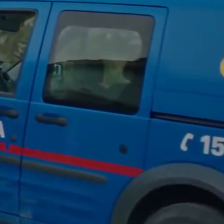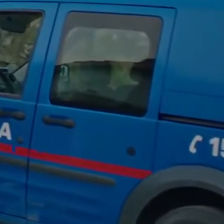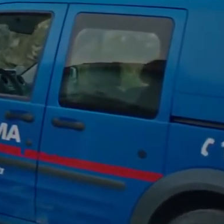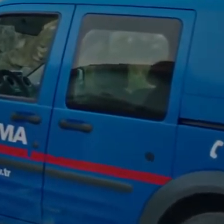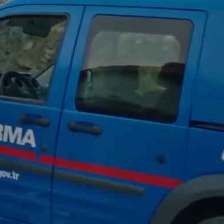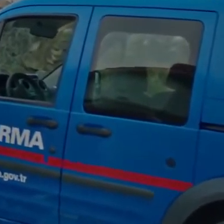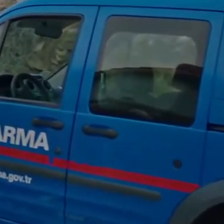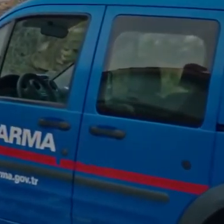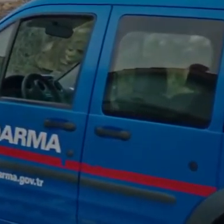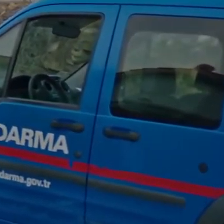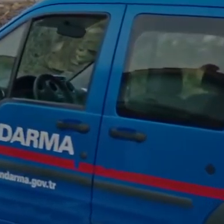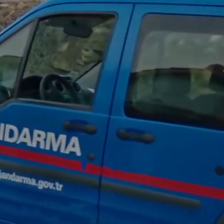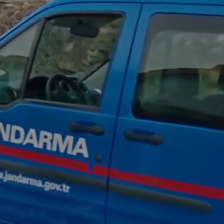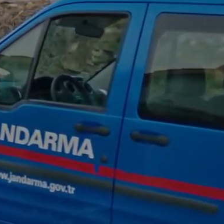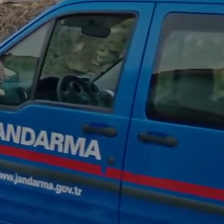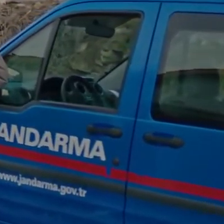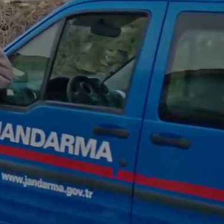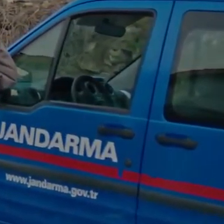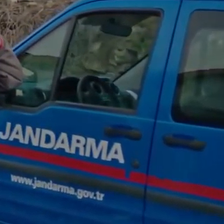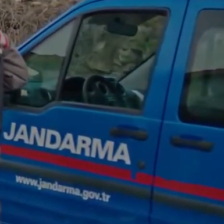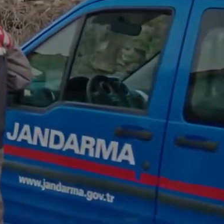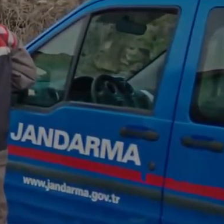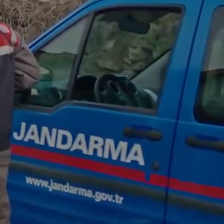jandarma aracı. Yangın söndürülmüş.